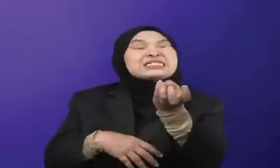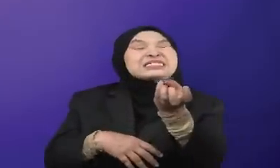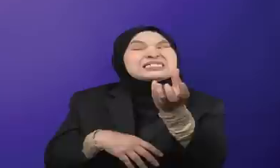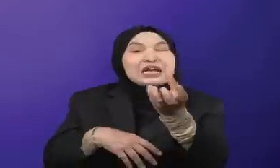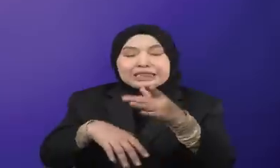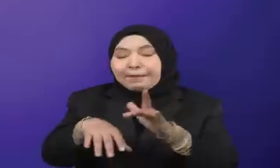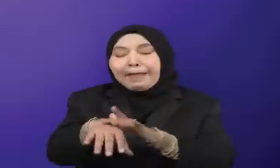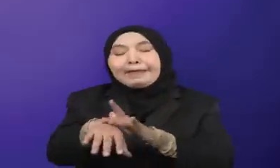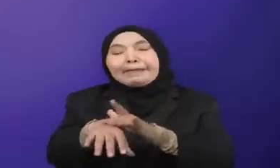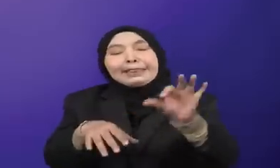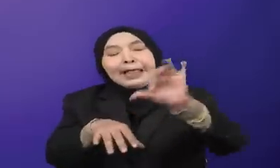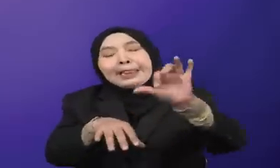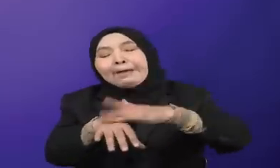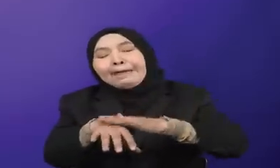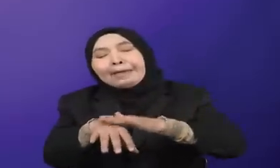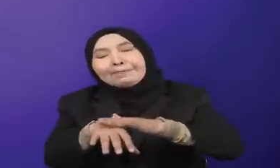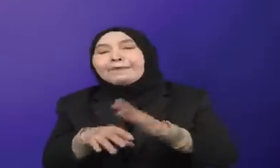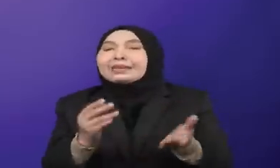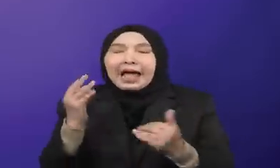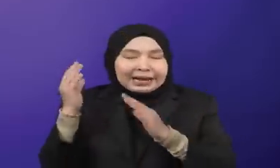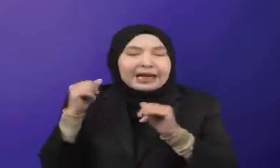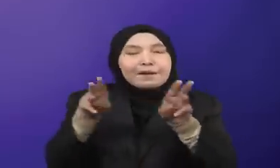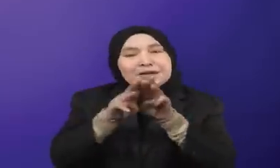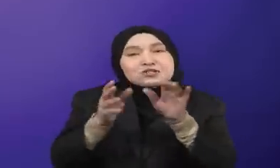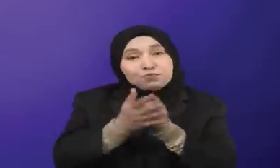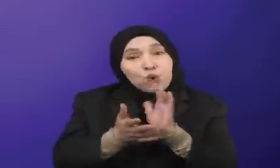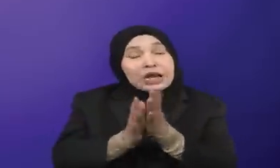minyak mudah-mudahan ya oke oke